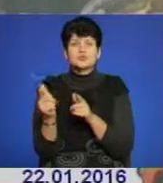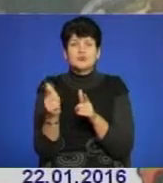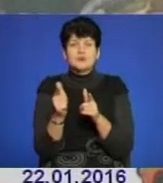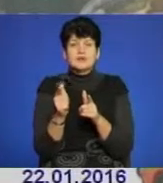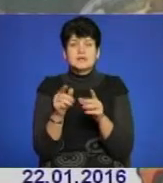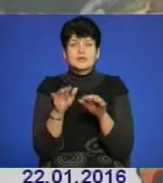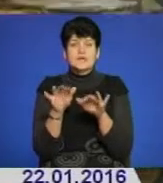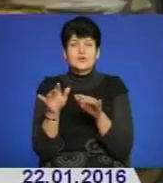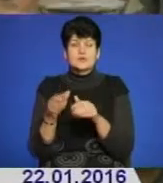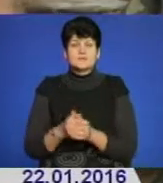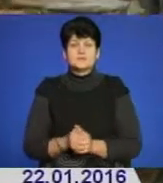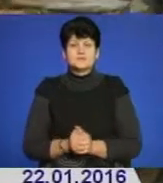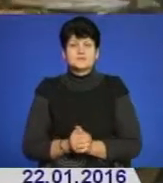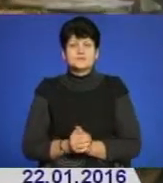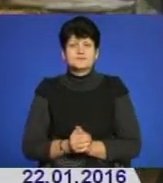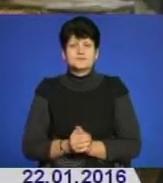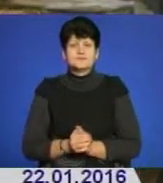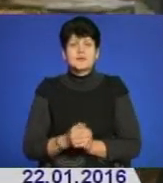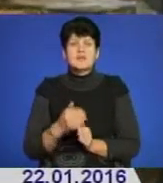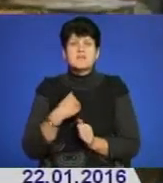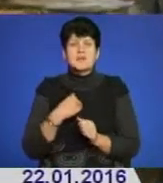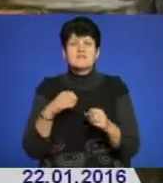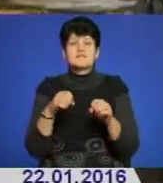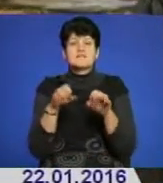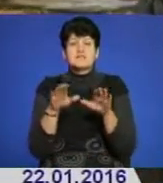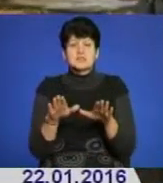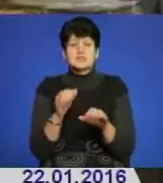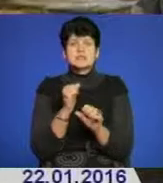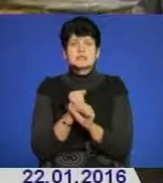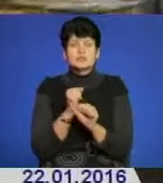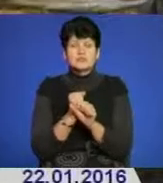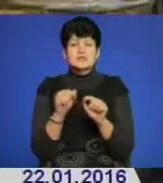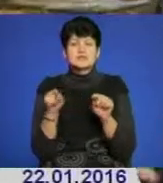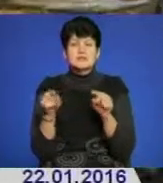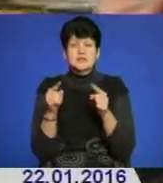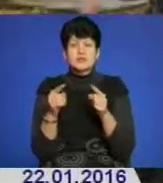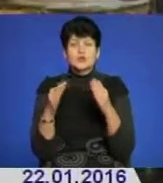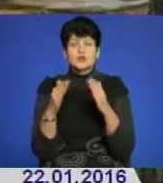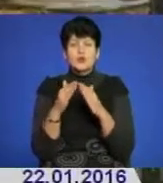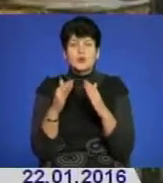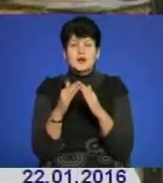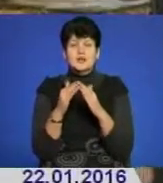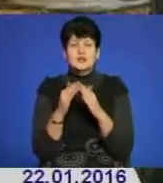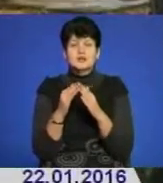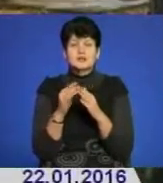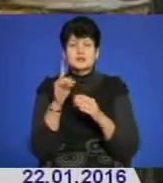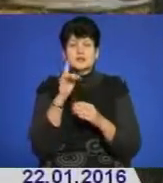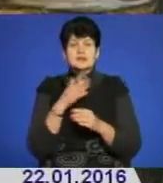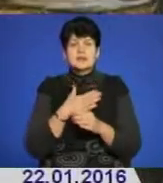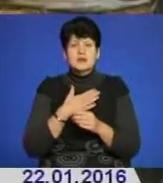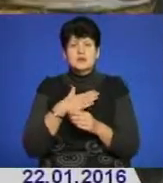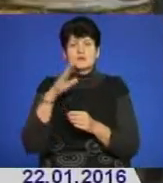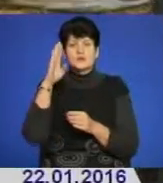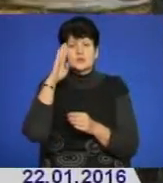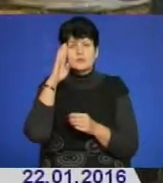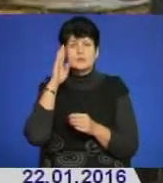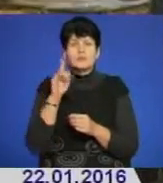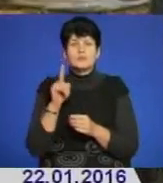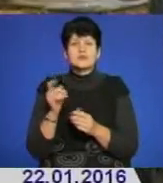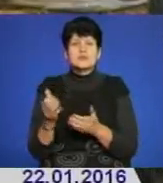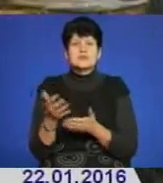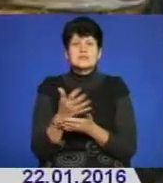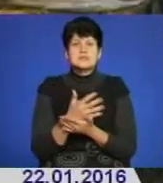вогні. Ми вирішили зробити, створити такий домашній затишок нашим бійцям, бо